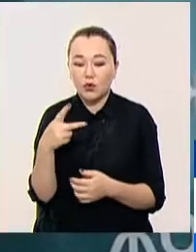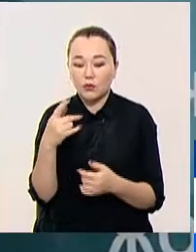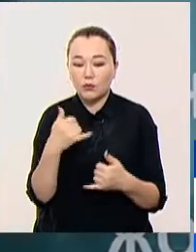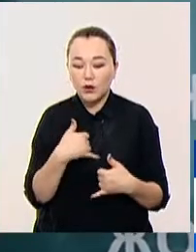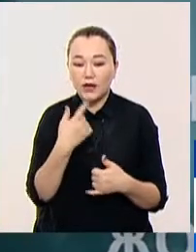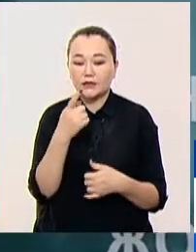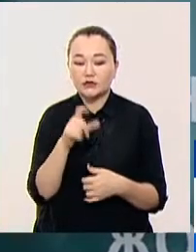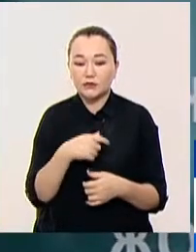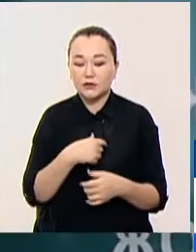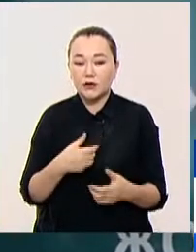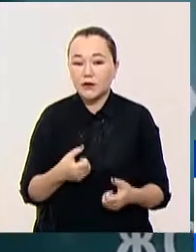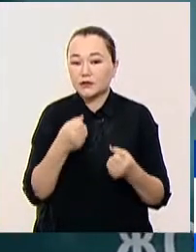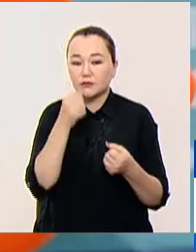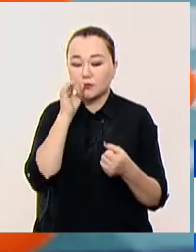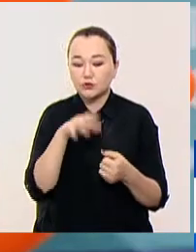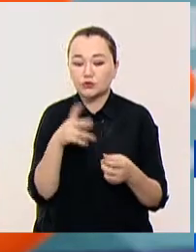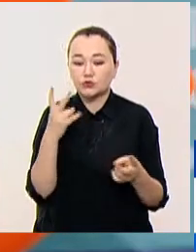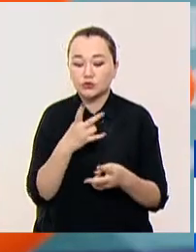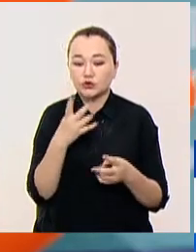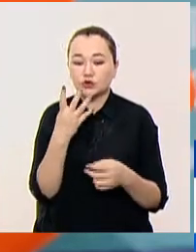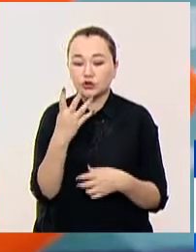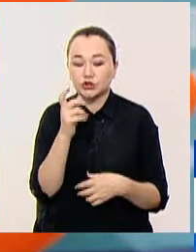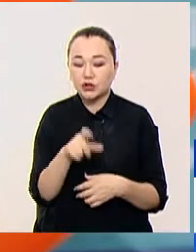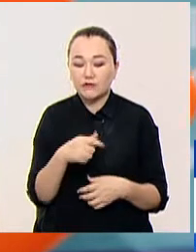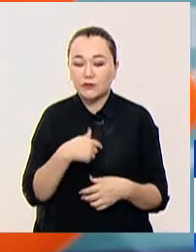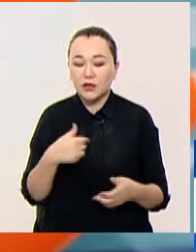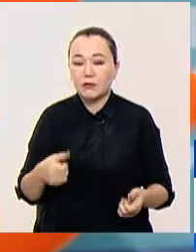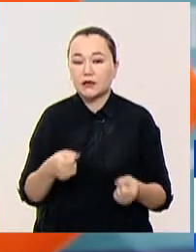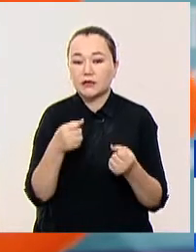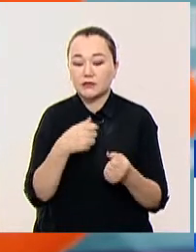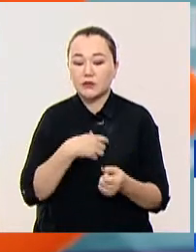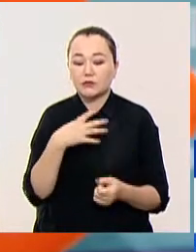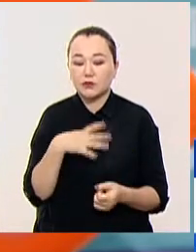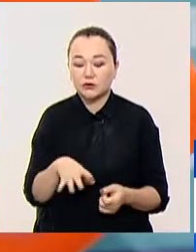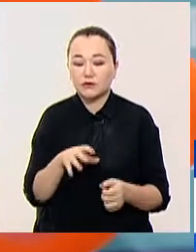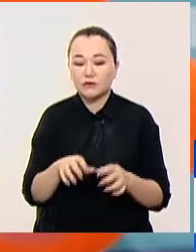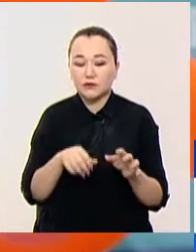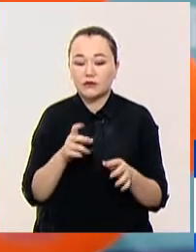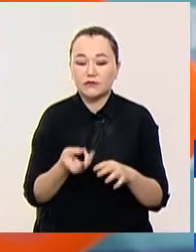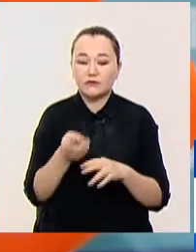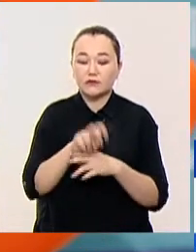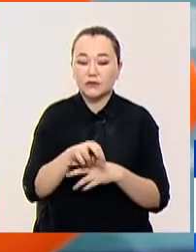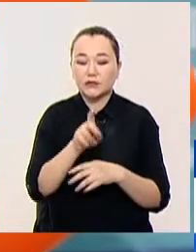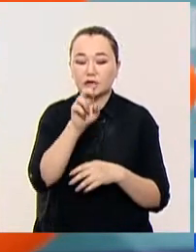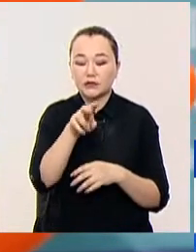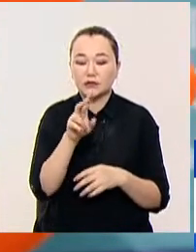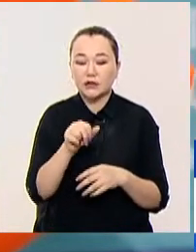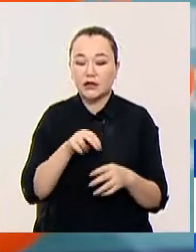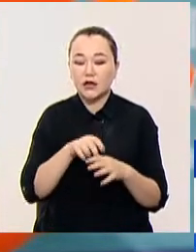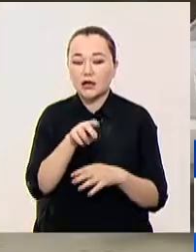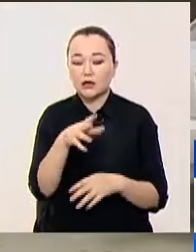Один человек меня не поднимет. Там нужно минимум 4 человека, да? И мне приходится выползать со своей коляски и заползать на коленках.